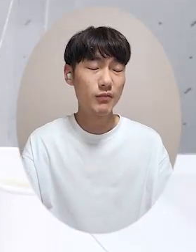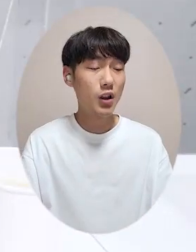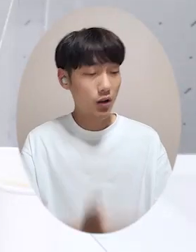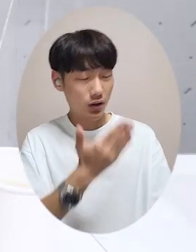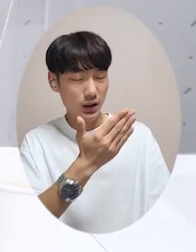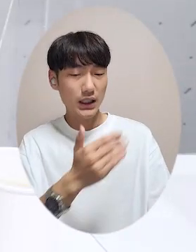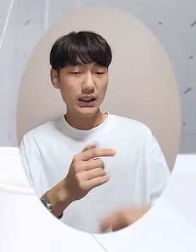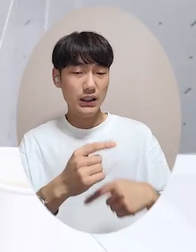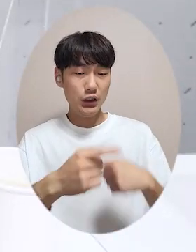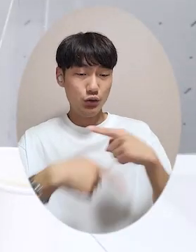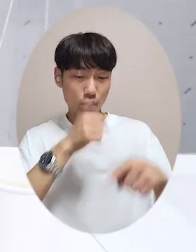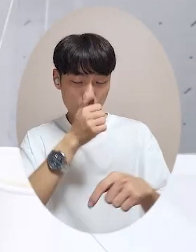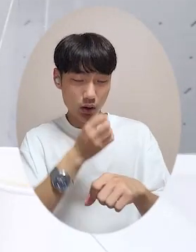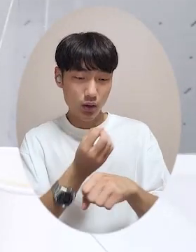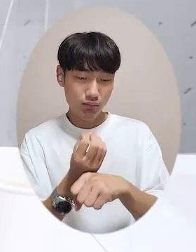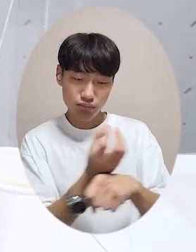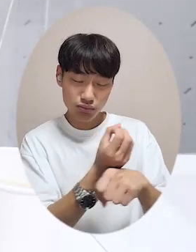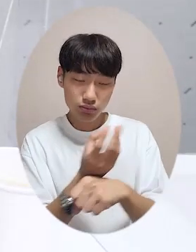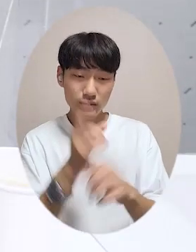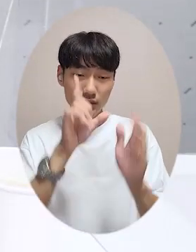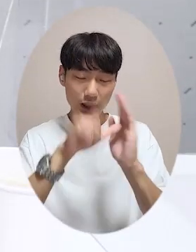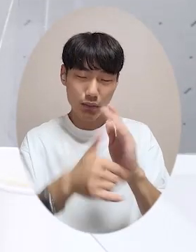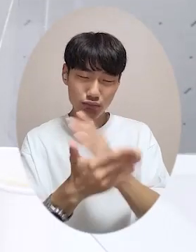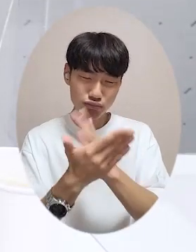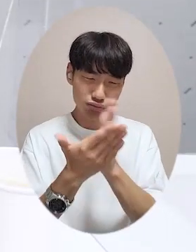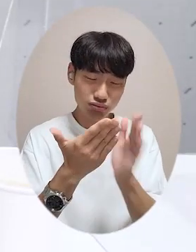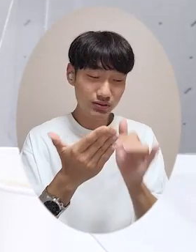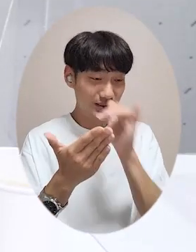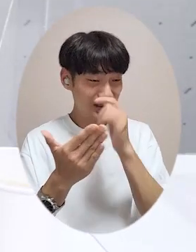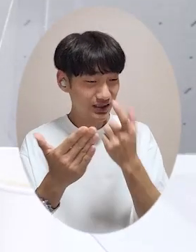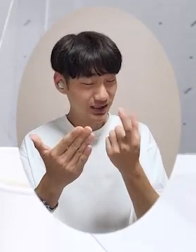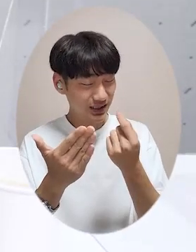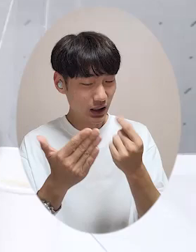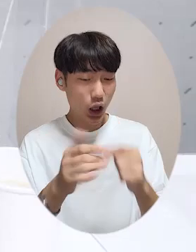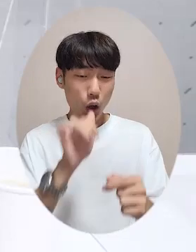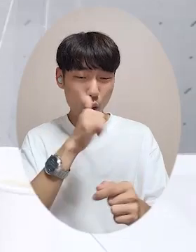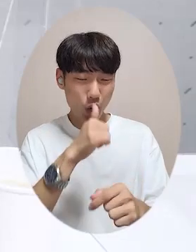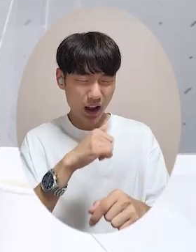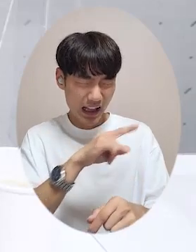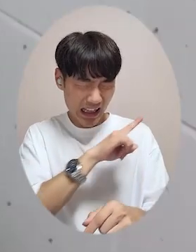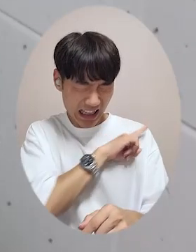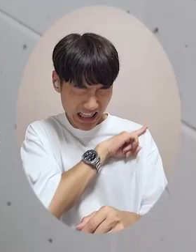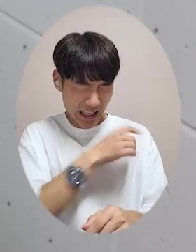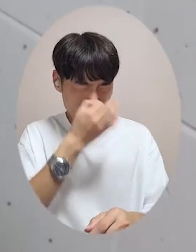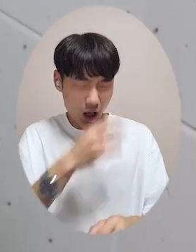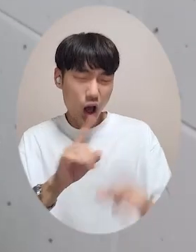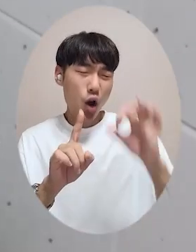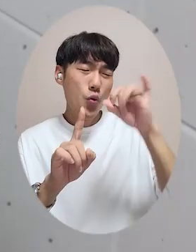그동안 하셨잖아요. 네네네. 그래서 근데 어떤 통역이 가장 어렵게 느껴졌었나요?